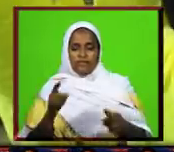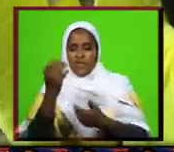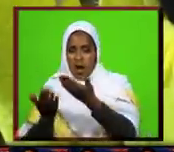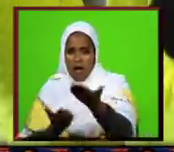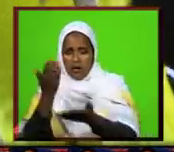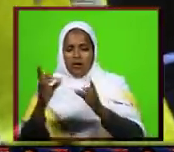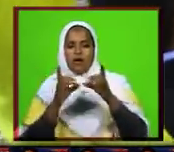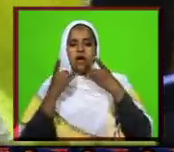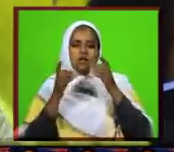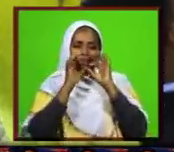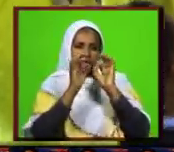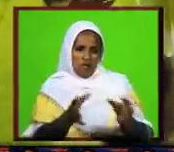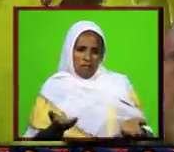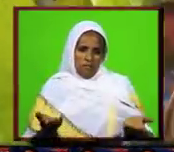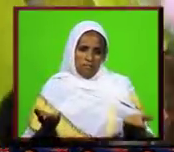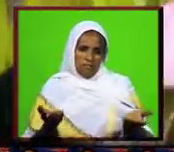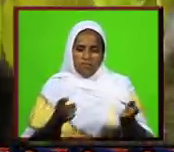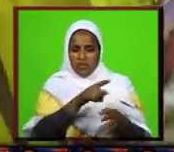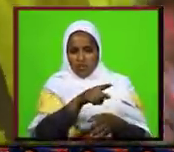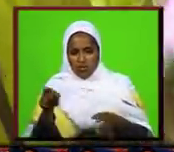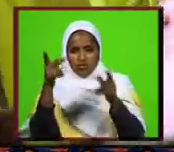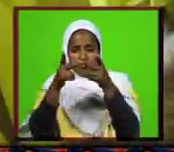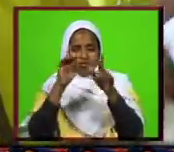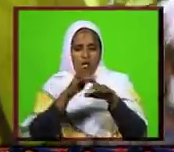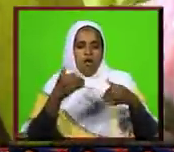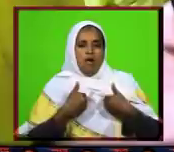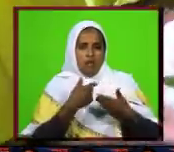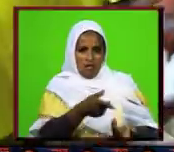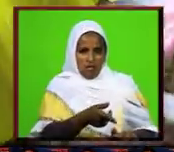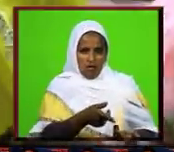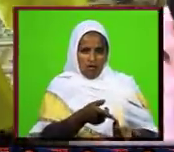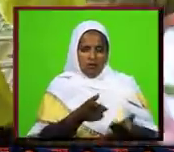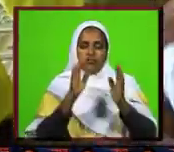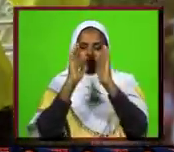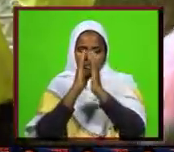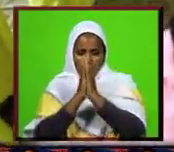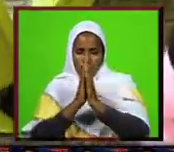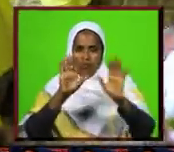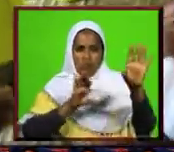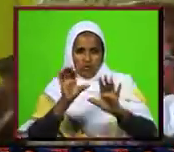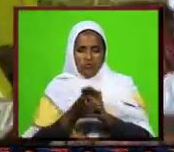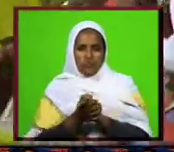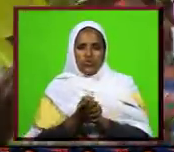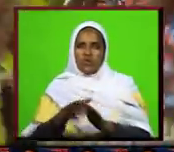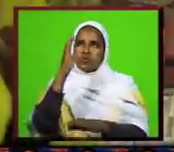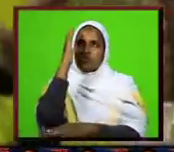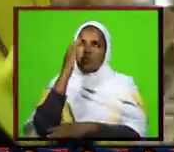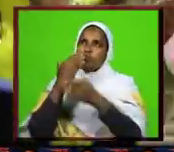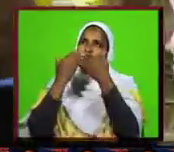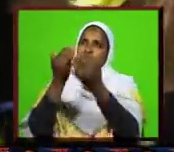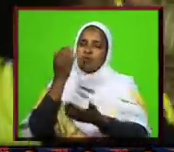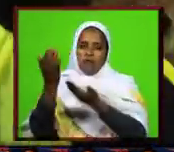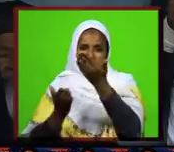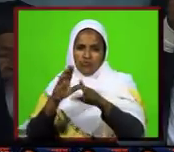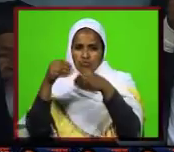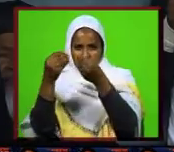አገልጋይ ካህናት ባለመኖሩ እነሱ በቦታው ላይ ተገኝተው ጸሎት ጸልየው እግዚአብሔርን በመስጋና